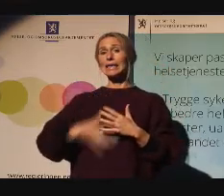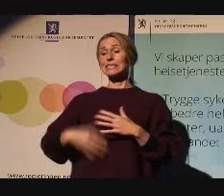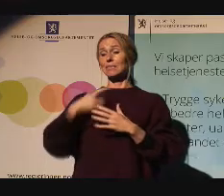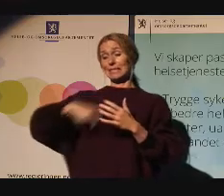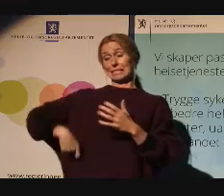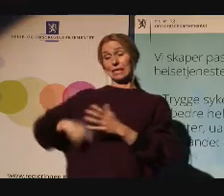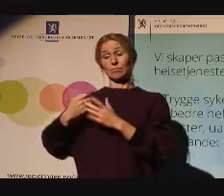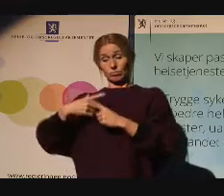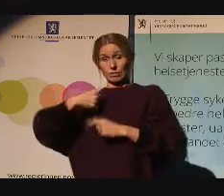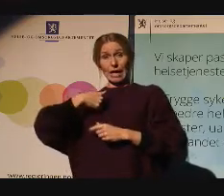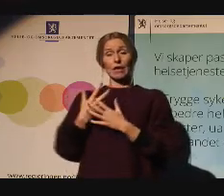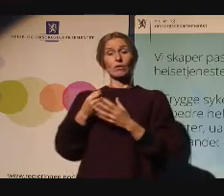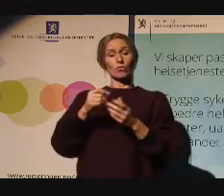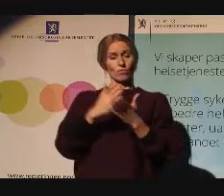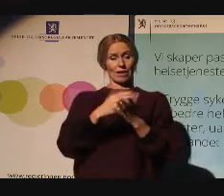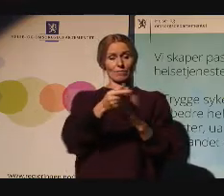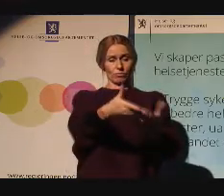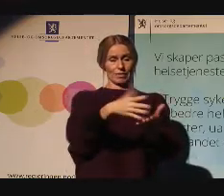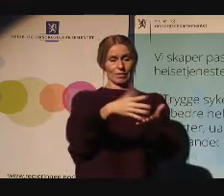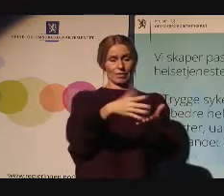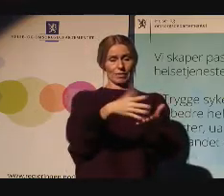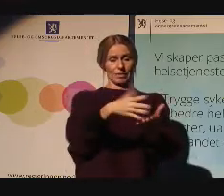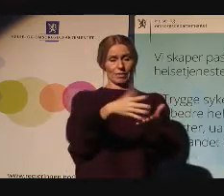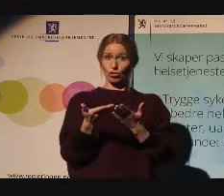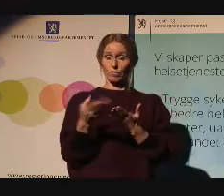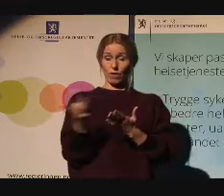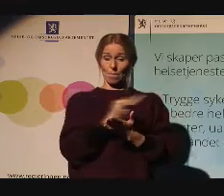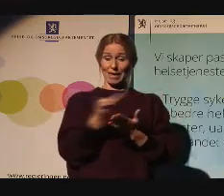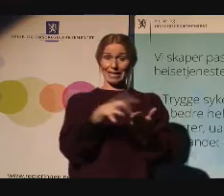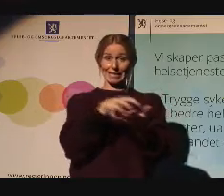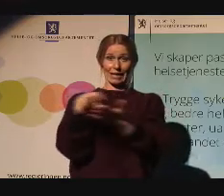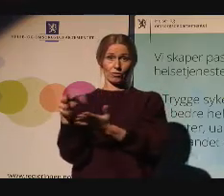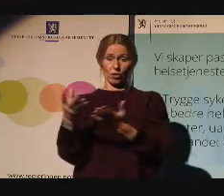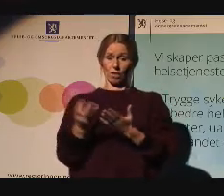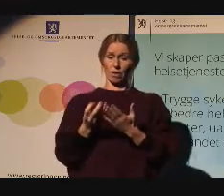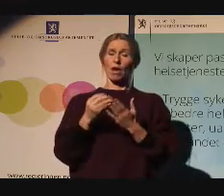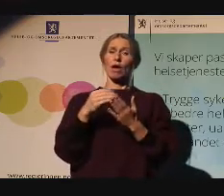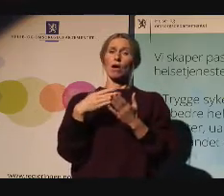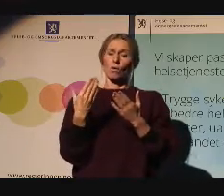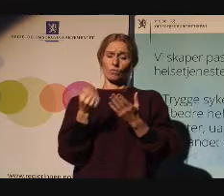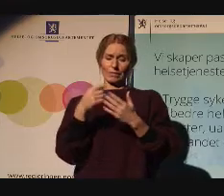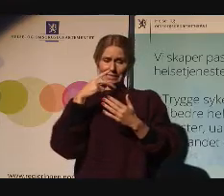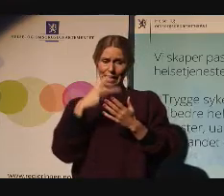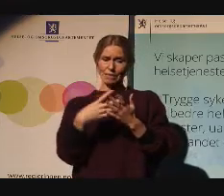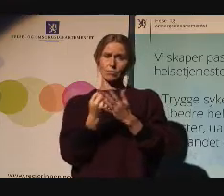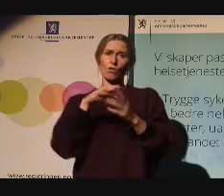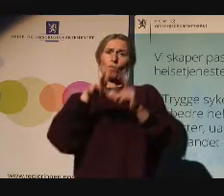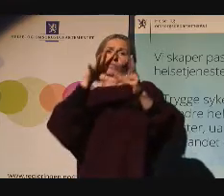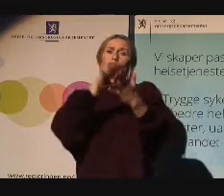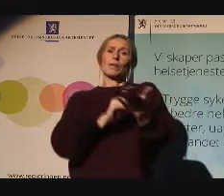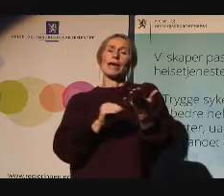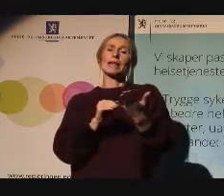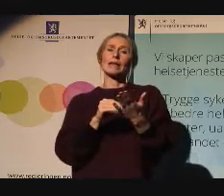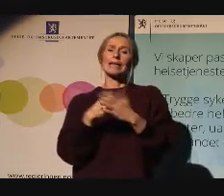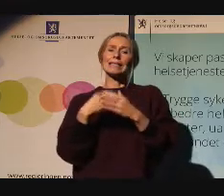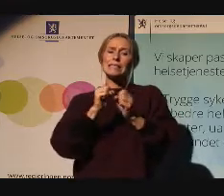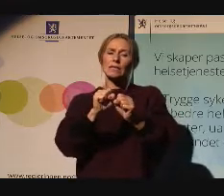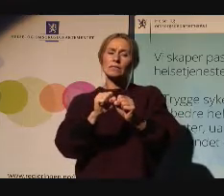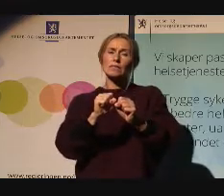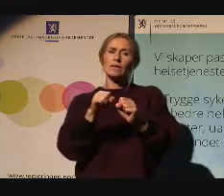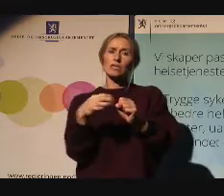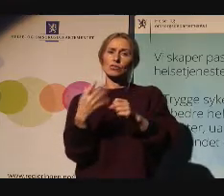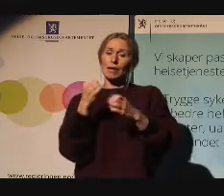rapport fra begge våre direktorater, og den rapporten den oppsummerer den innsatsen som direktoratene sammen har gjort for å styrke